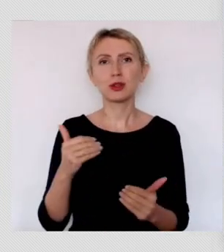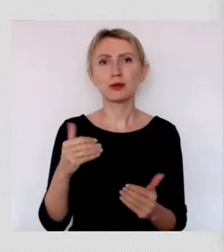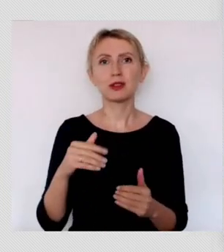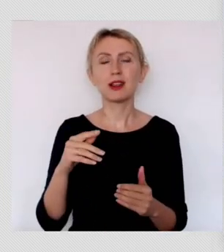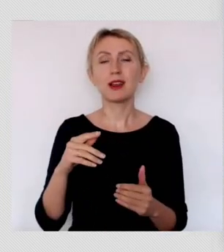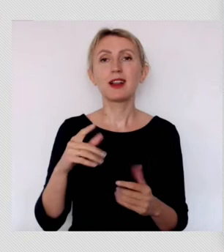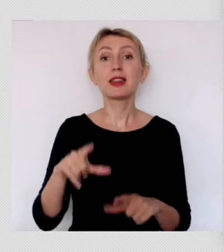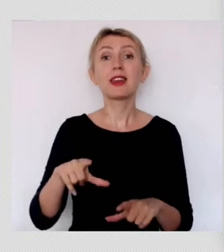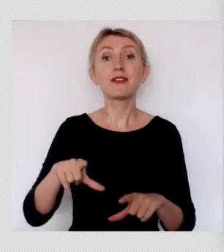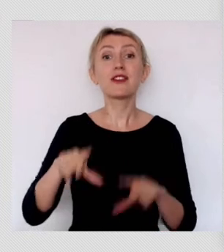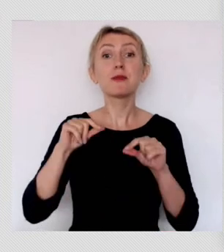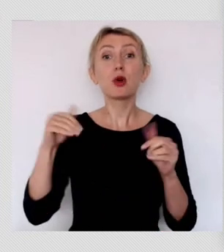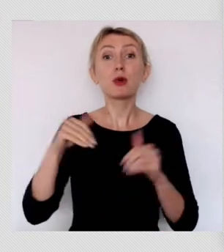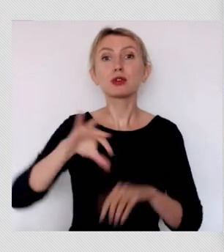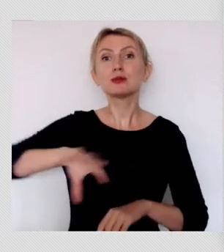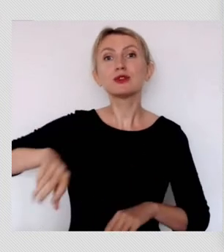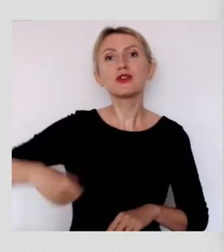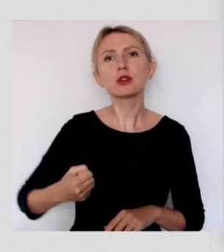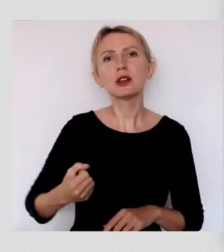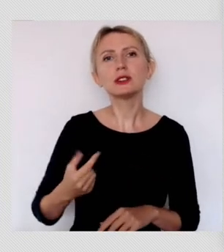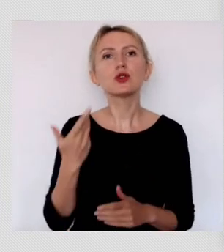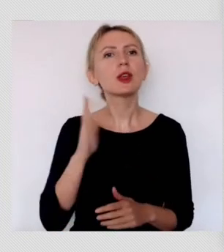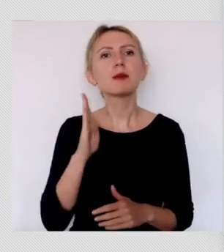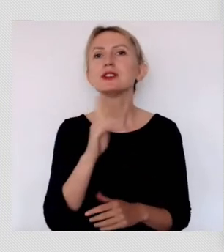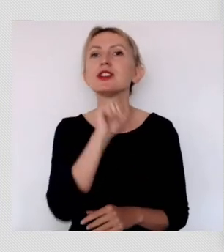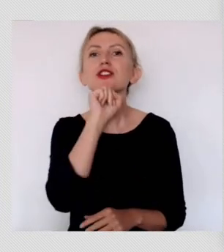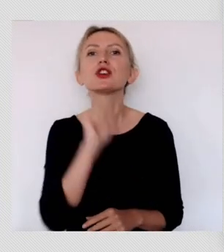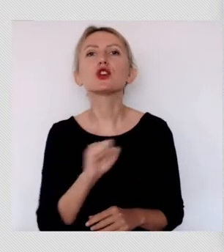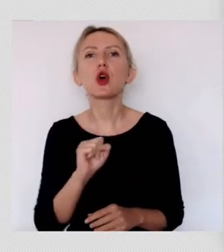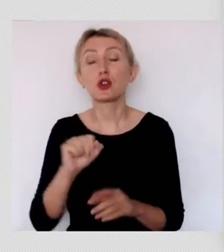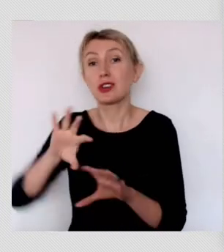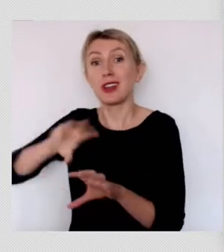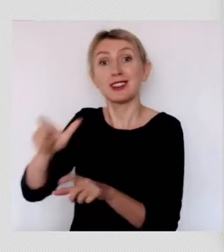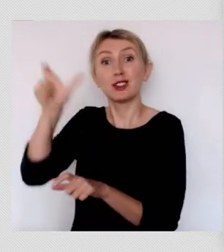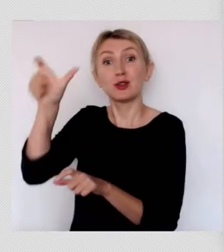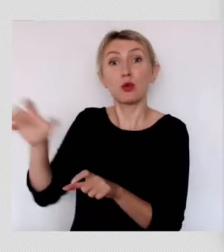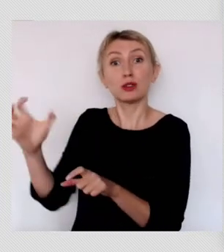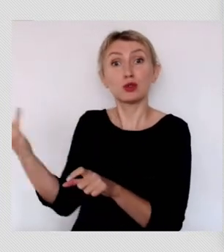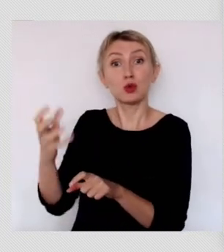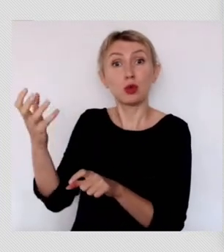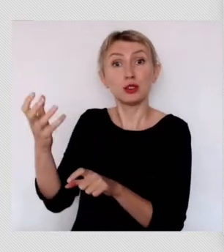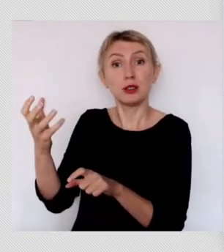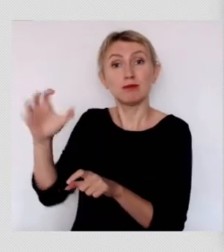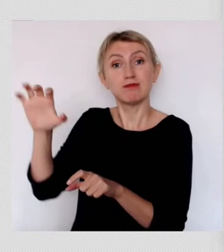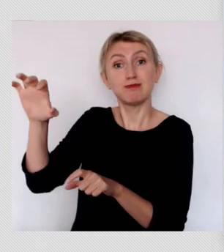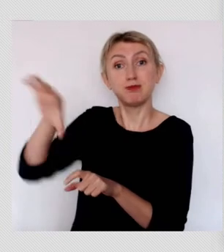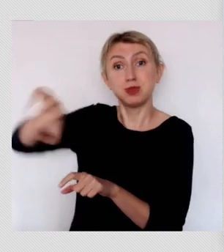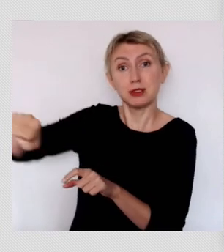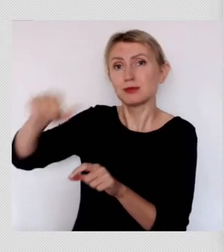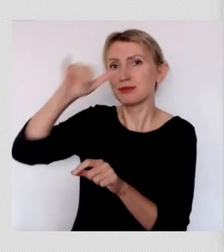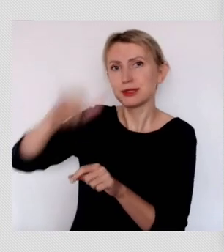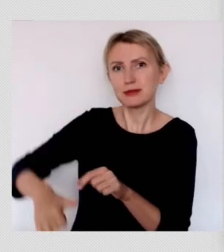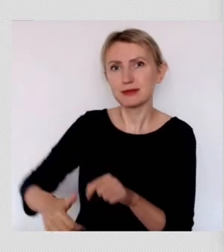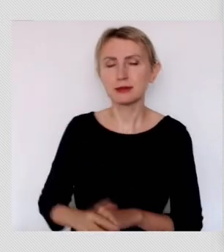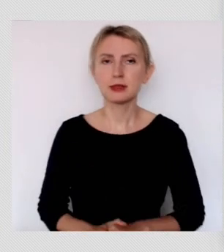mogą zostać ukradzione, co gorsza, nie będzie nikogo, kto będzie mógł tego złodzieja złapać i osądzić.